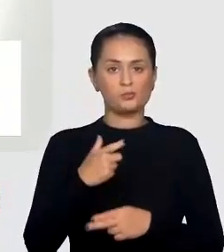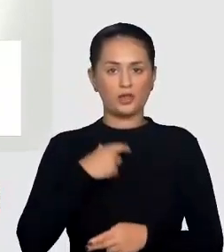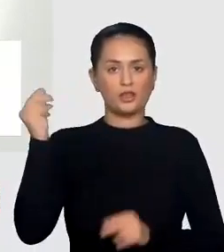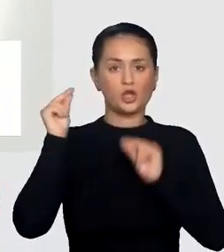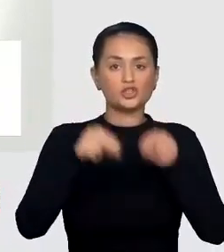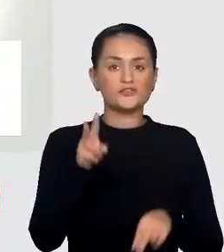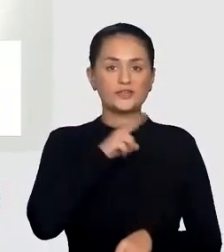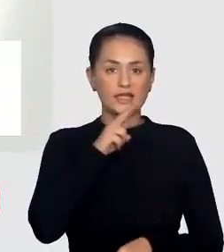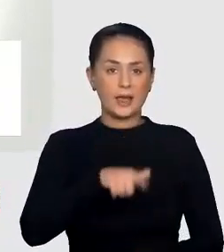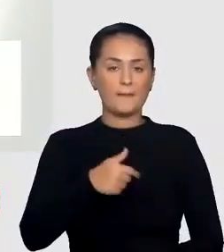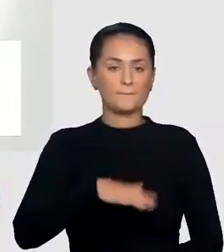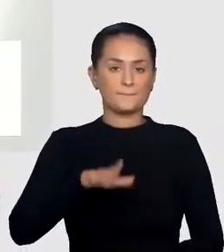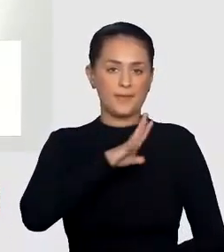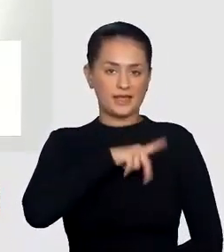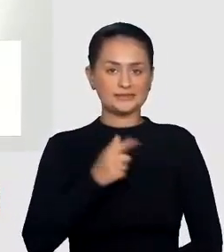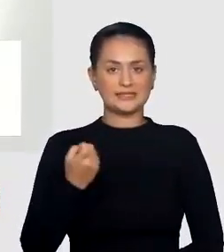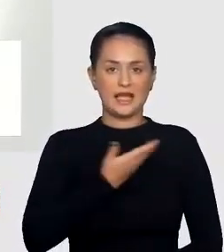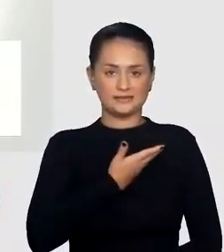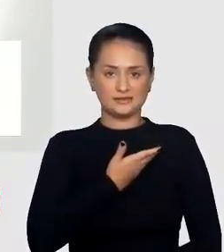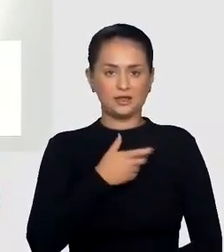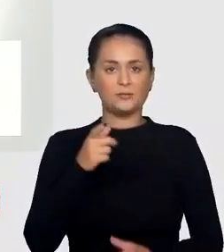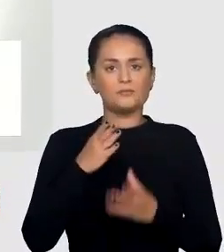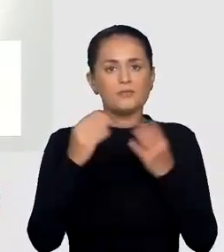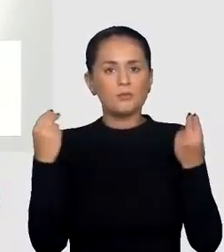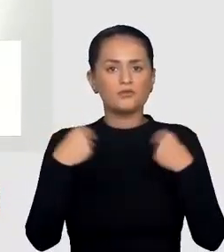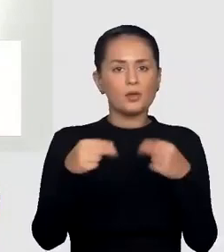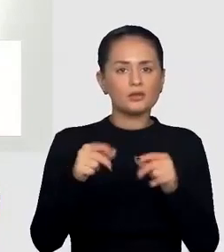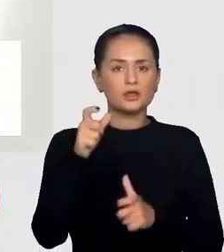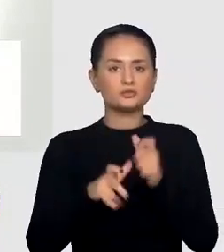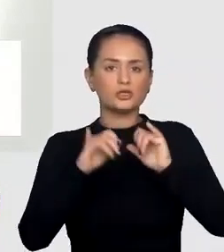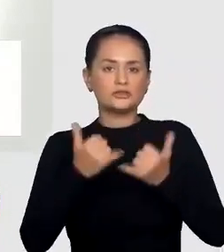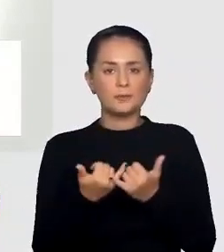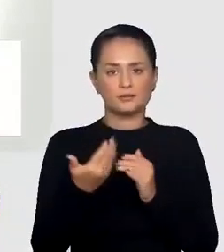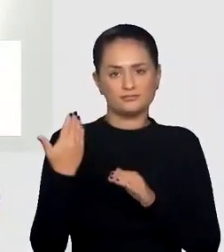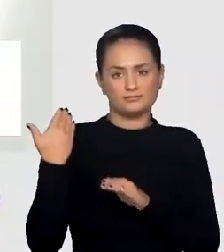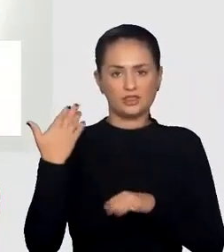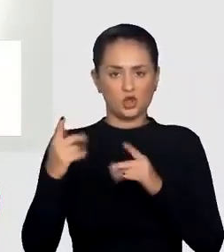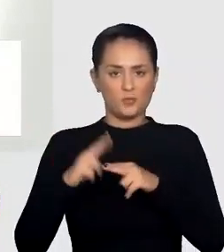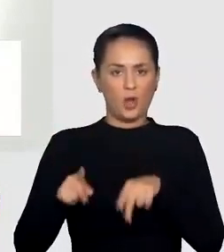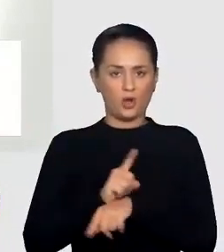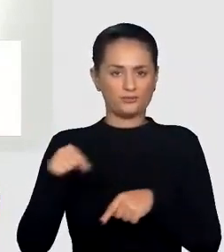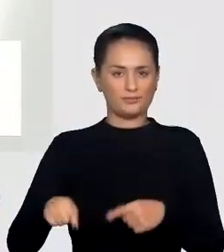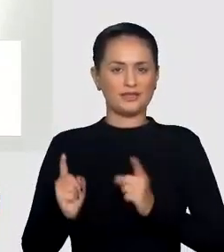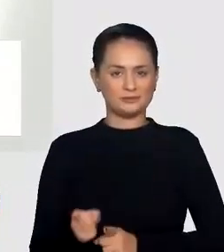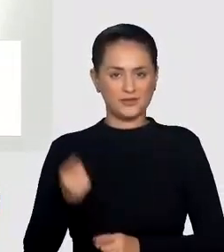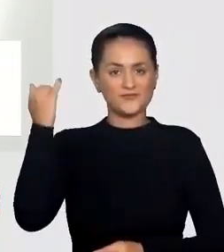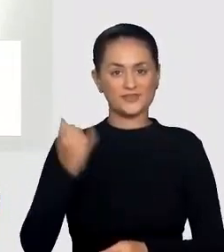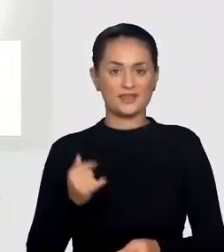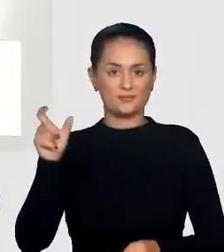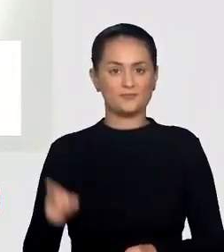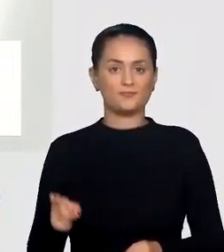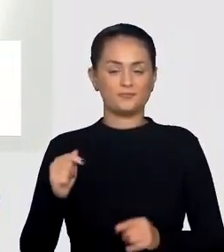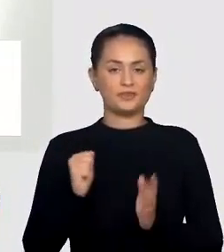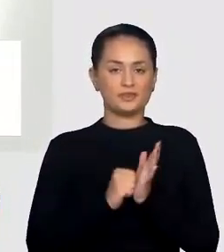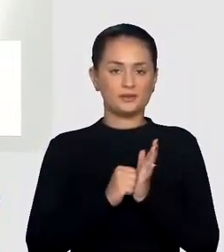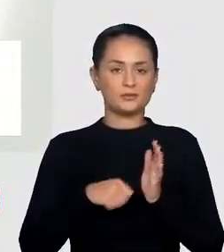putea ajunge vineri la palestinienii din Gaza. Cu mai multe detalii despre ce s-a întâmplat în ultimele ore în conflictul din Orientul Mijlociu, se alătură Andreea